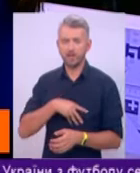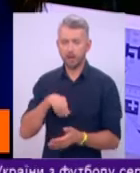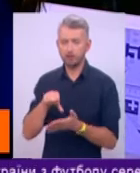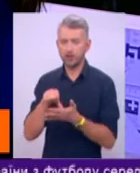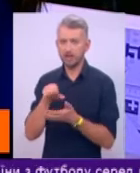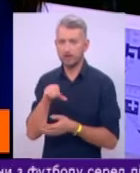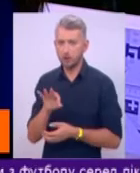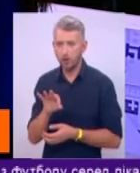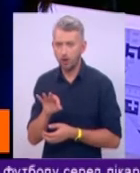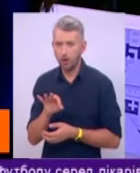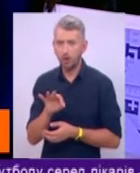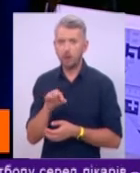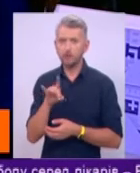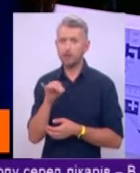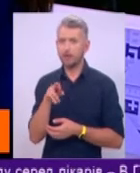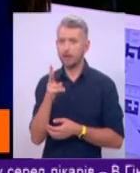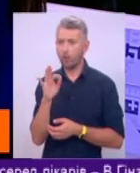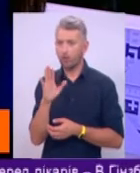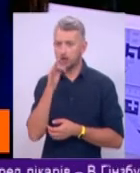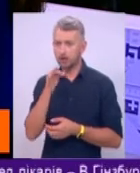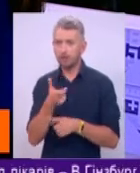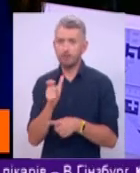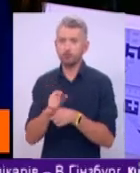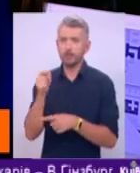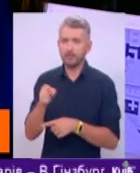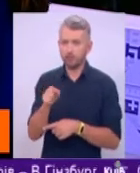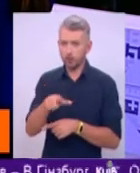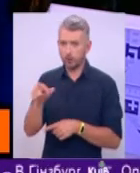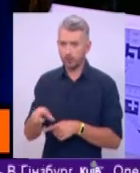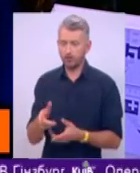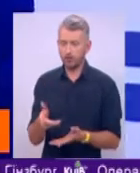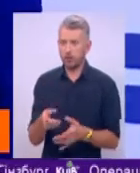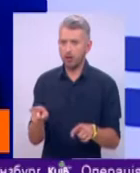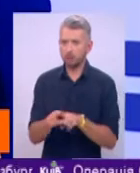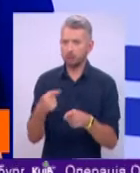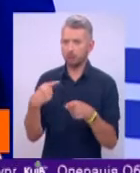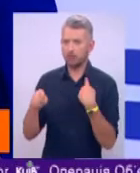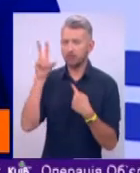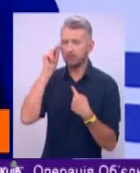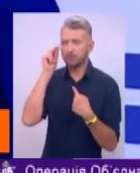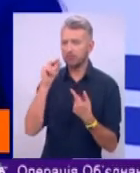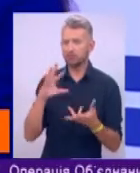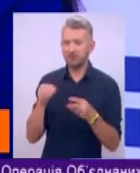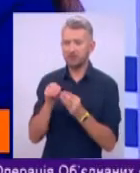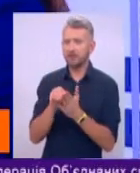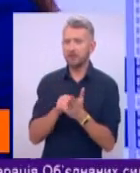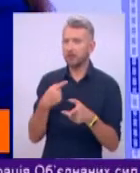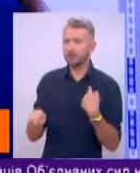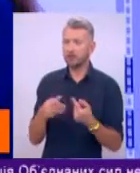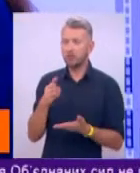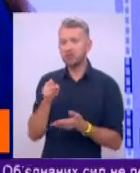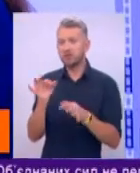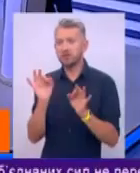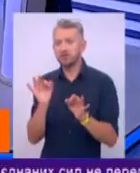учасників АТО Олександр Третьяков, він сказав, що це вже більше 1000 осіб. От так різняться, от так статистика різниця. Можливо, ви маєте